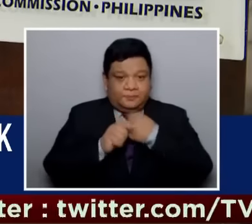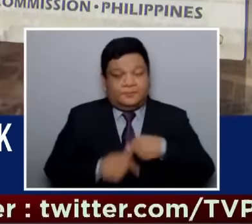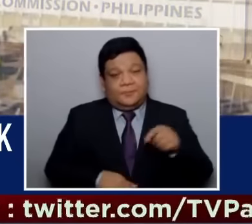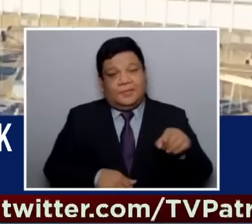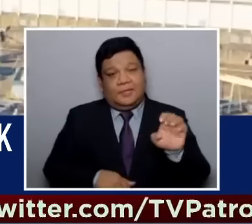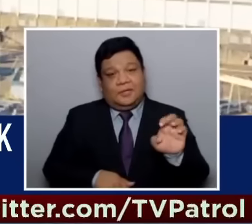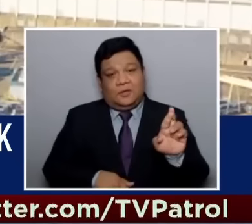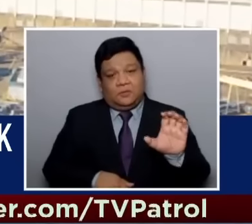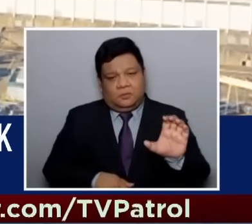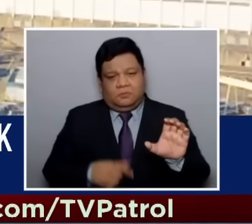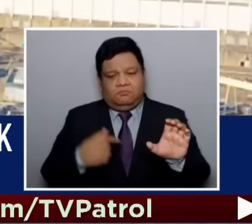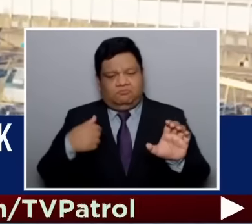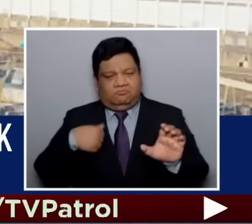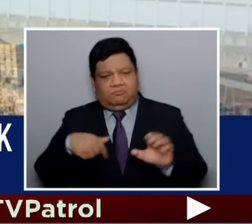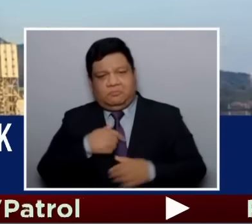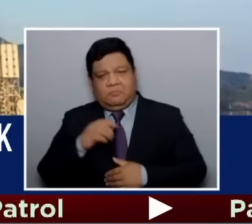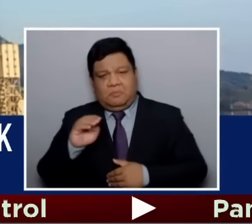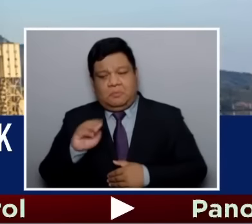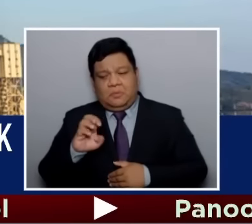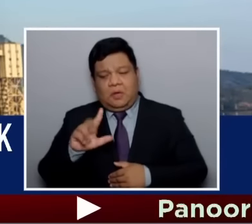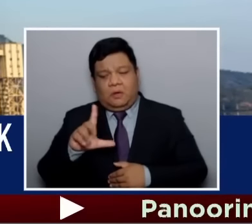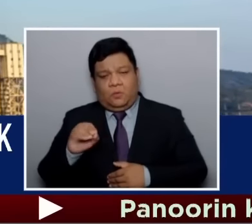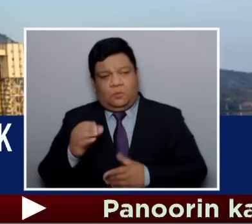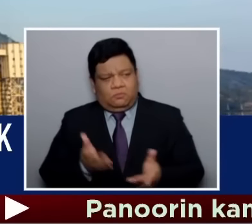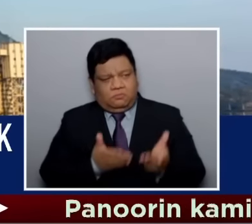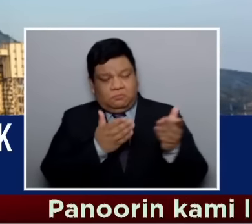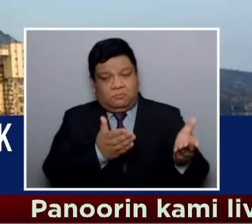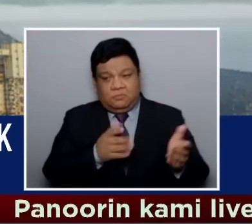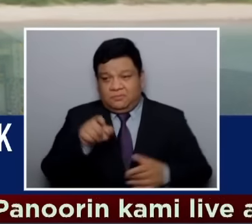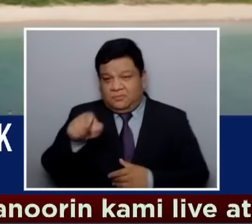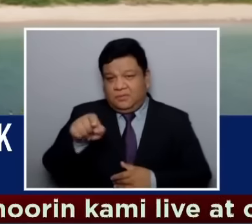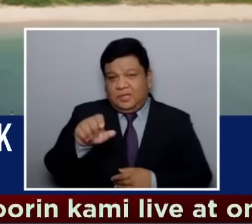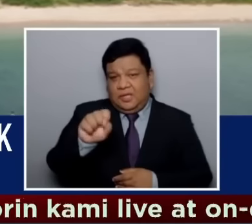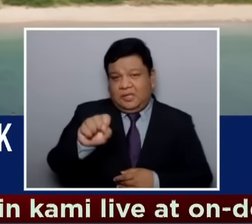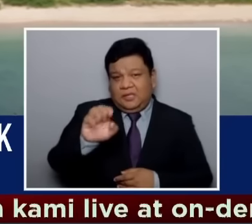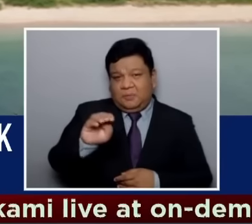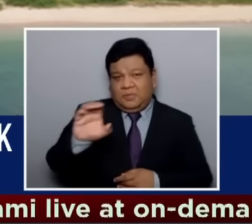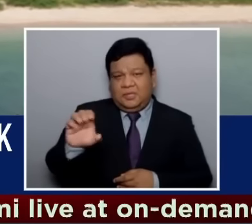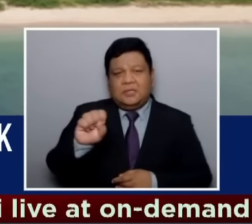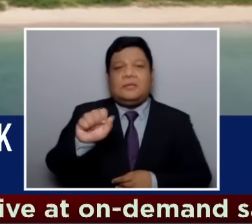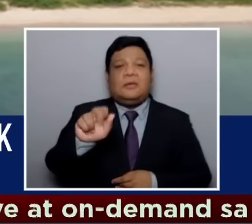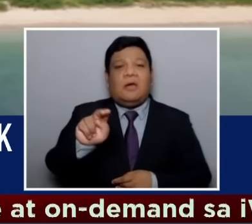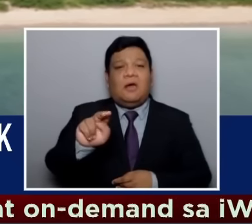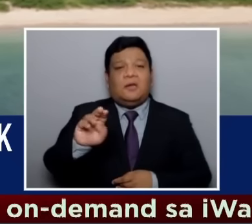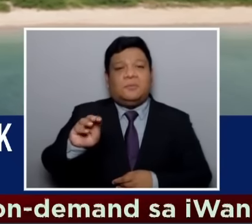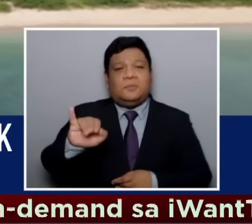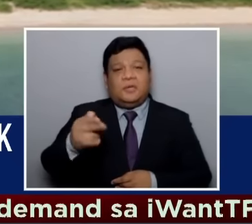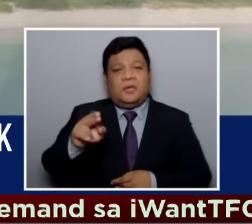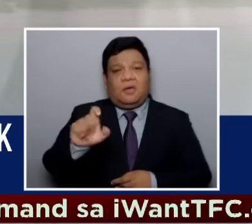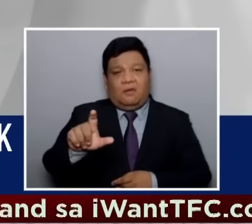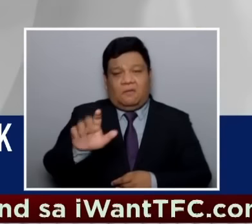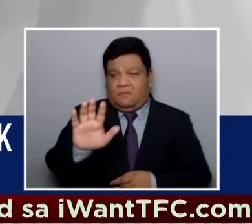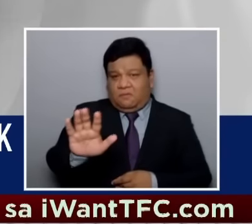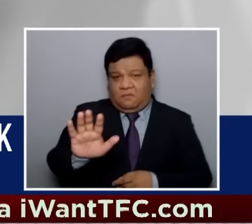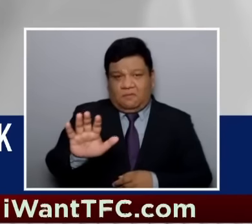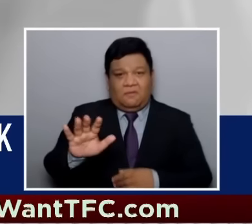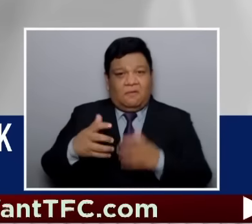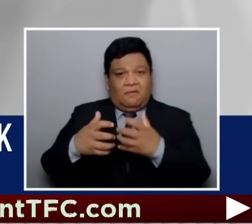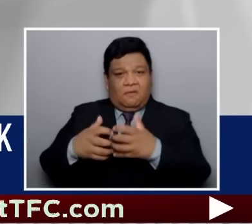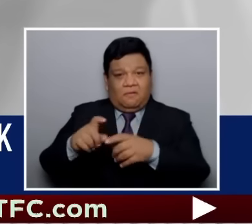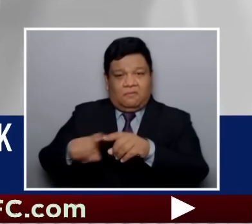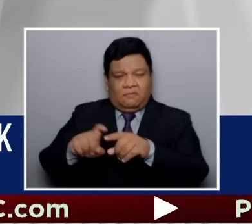utay-utayin ang hirit na dagdag singil ng dalawang planta ng San Miguel Corporation para hindi masakit sa mga consumers. Mahigit